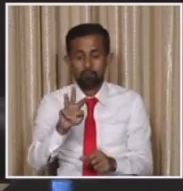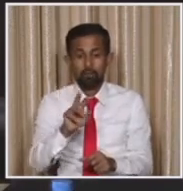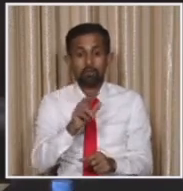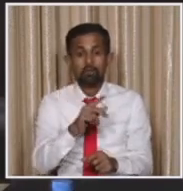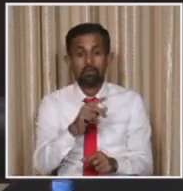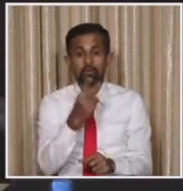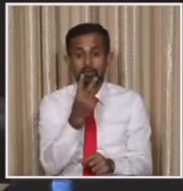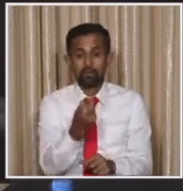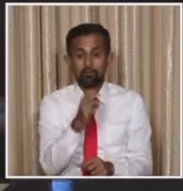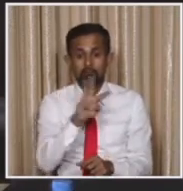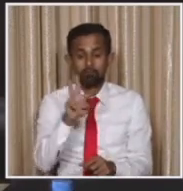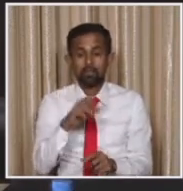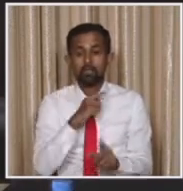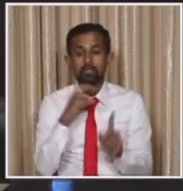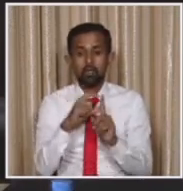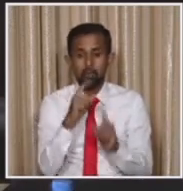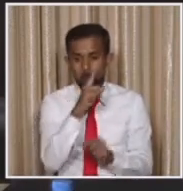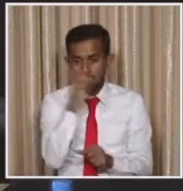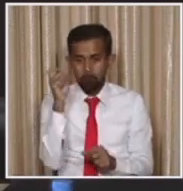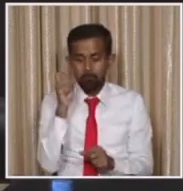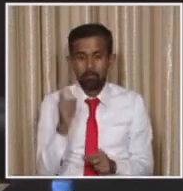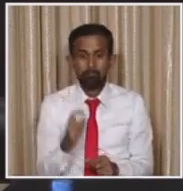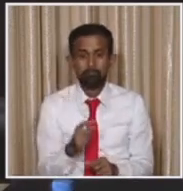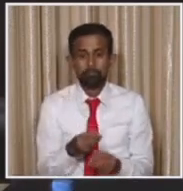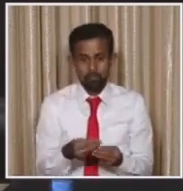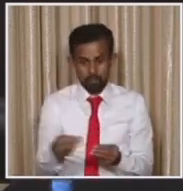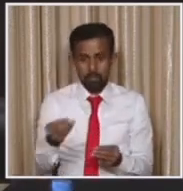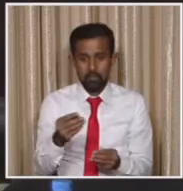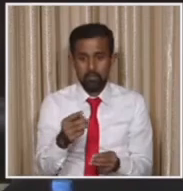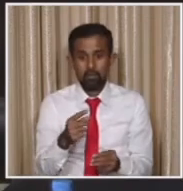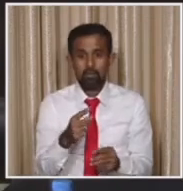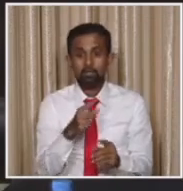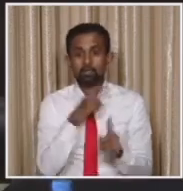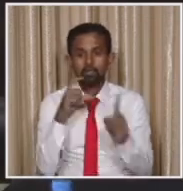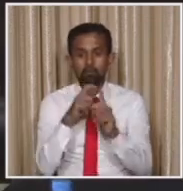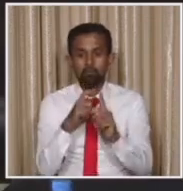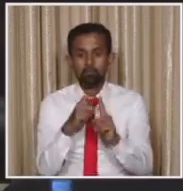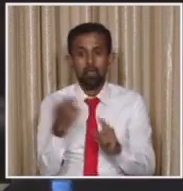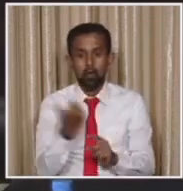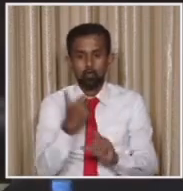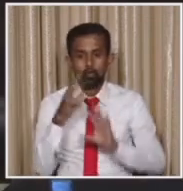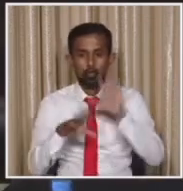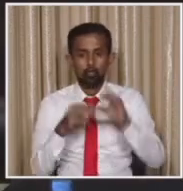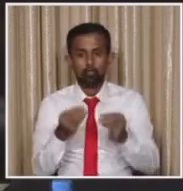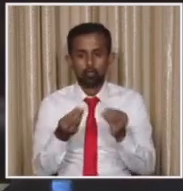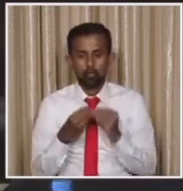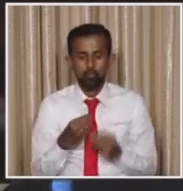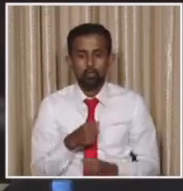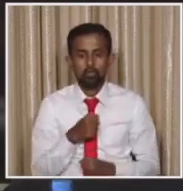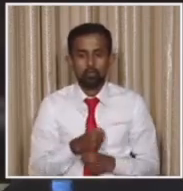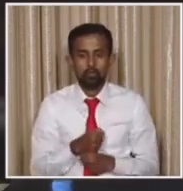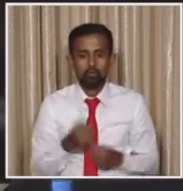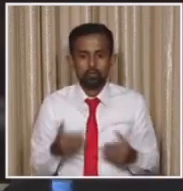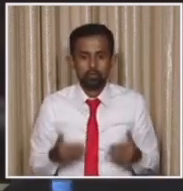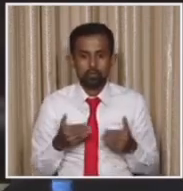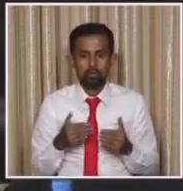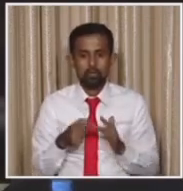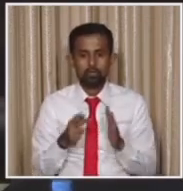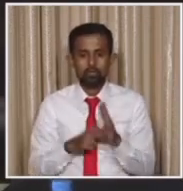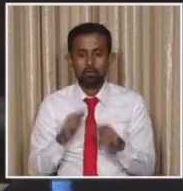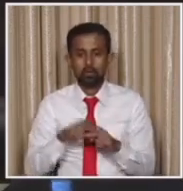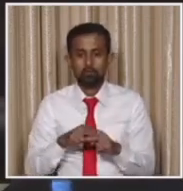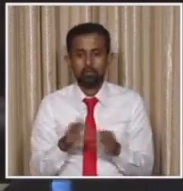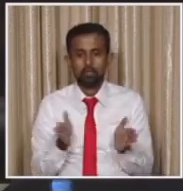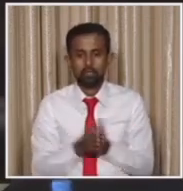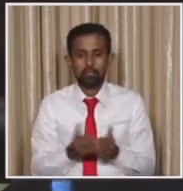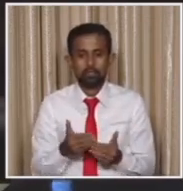23 දෙසැම්බර් වෙනකොට ඊළඟට දෙසැම්බර් එන මාසේ වෙනකොට අප්ඩේට් එකක් ඕනේ. එහෙමනම් මේ රජයට දැන් මේ IMF එකත් එක්ක